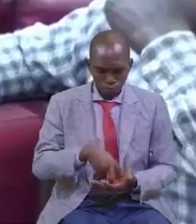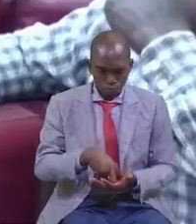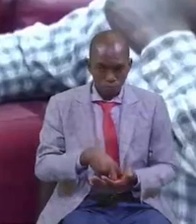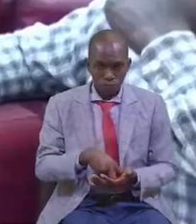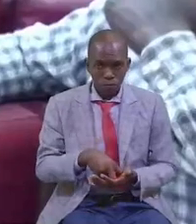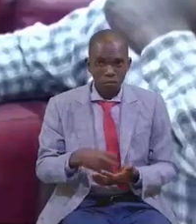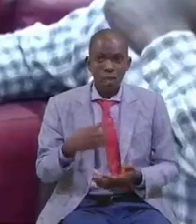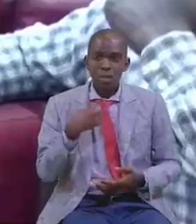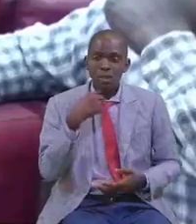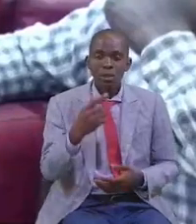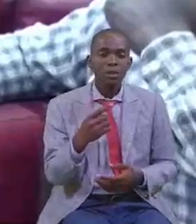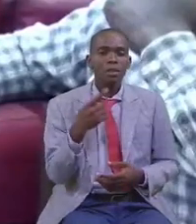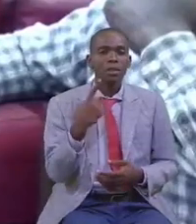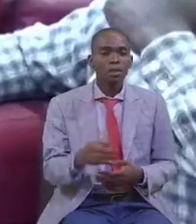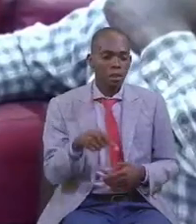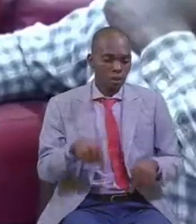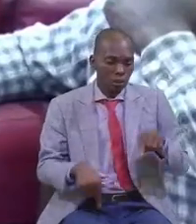Il dit paralytique,